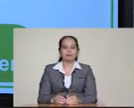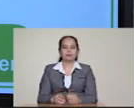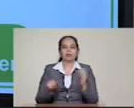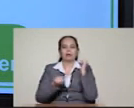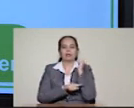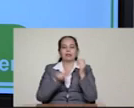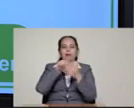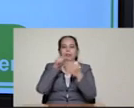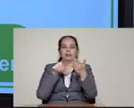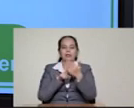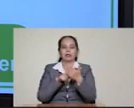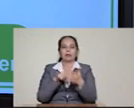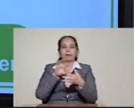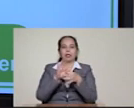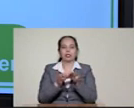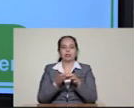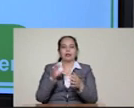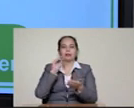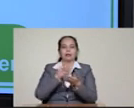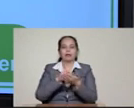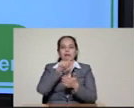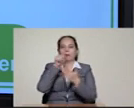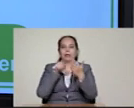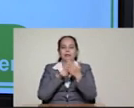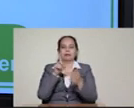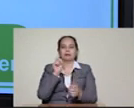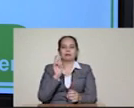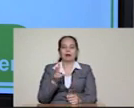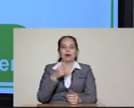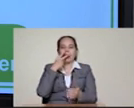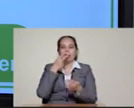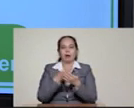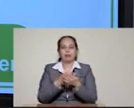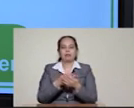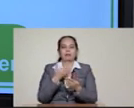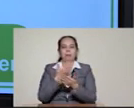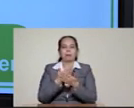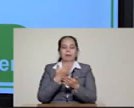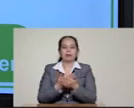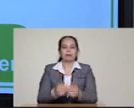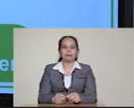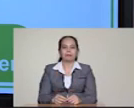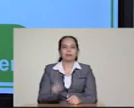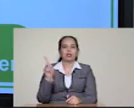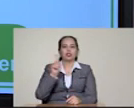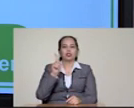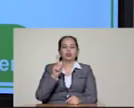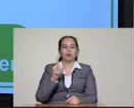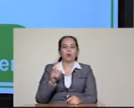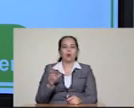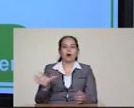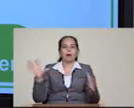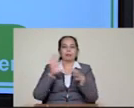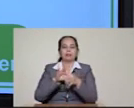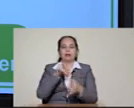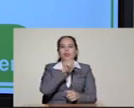конце вопросительных предложений ставится вопросительный знак. Обратимся к примерам. Что объединяет